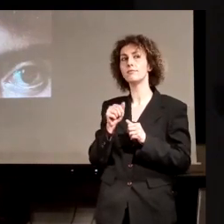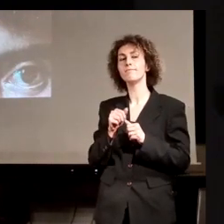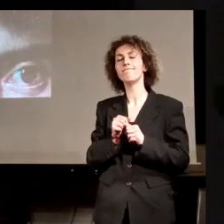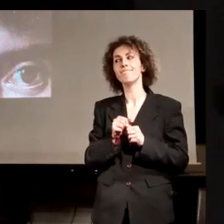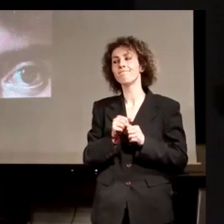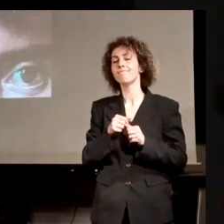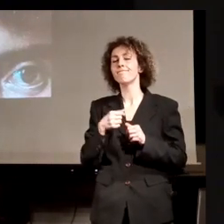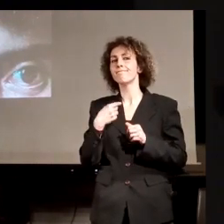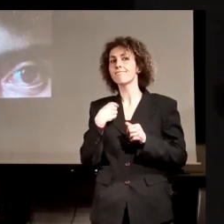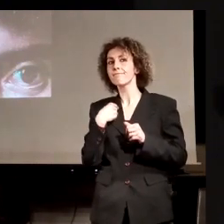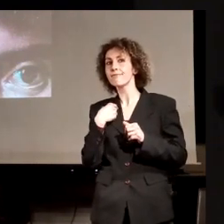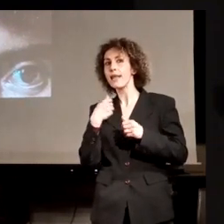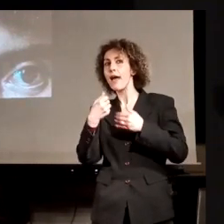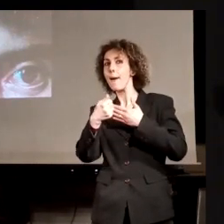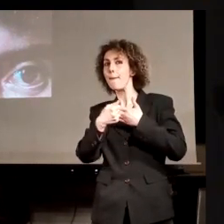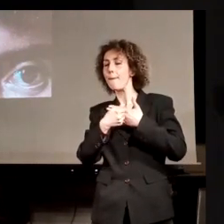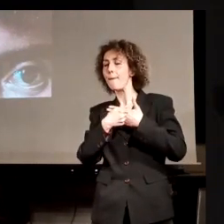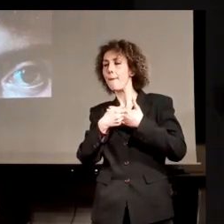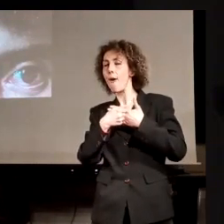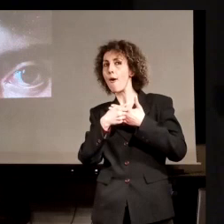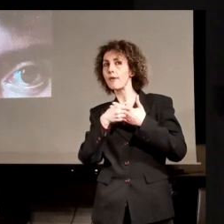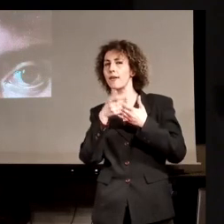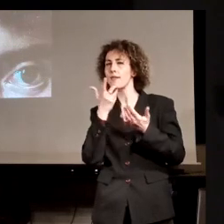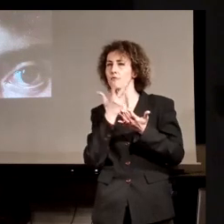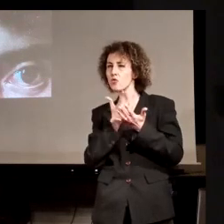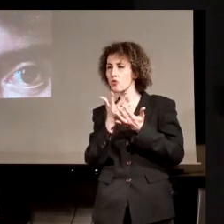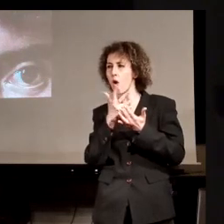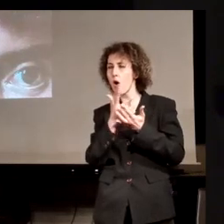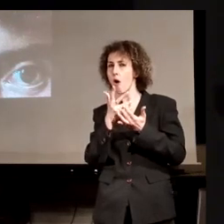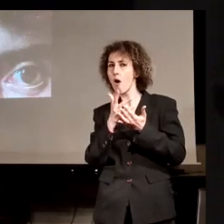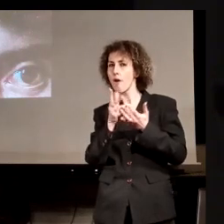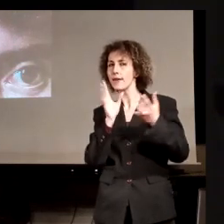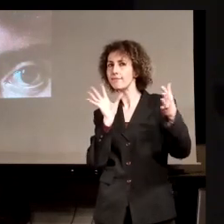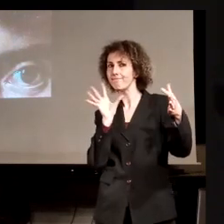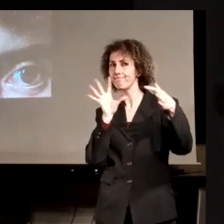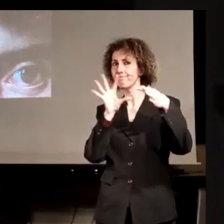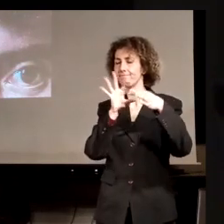non posso più fare a meno di associarla a una storia molto strana